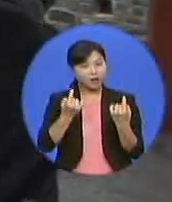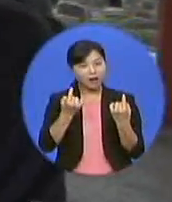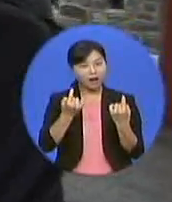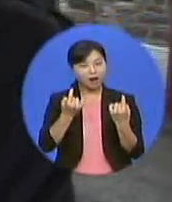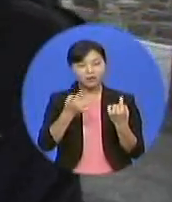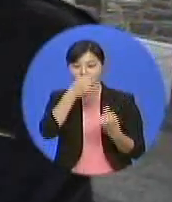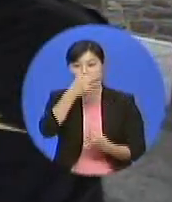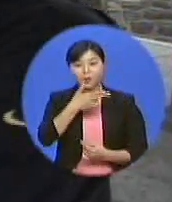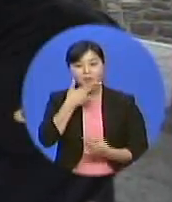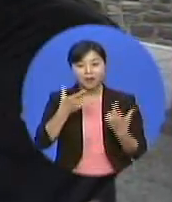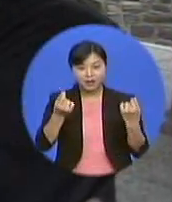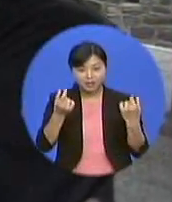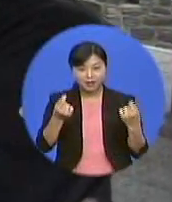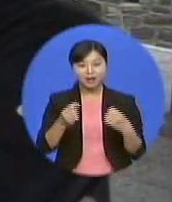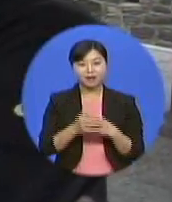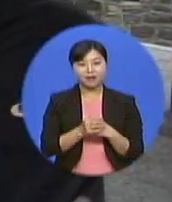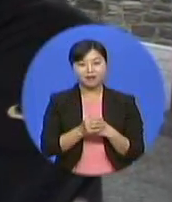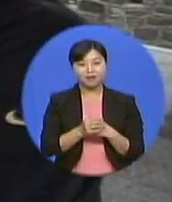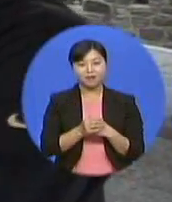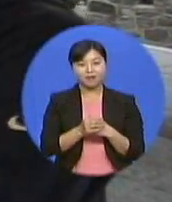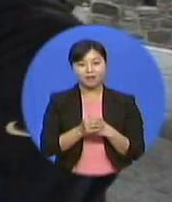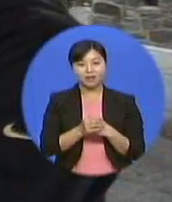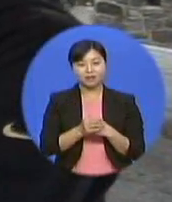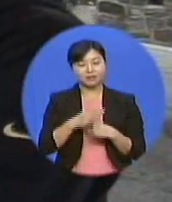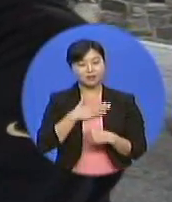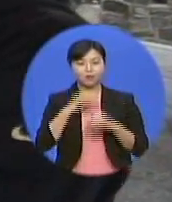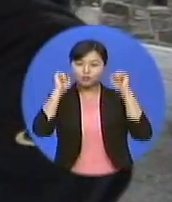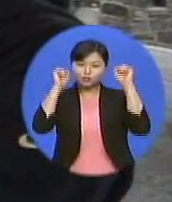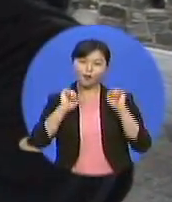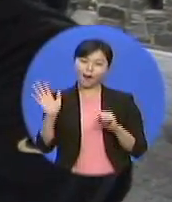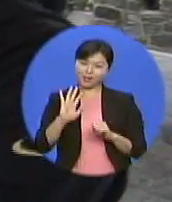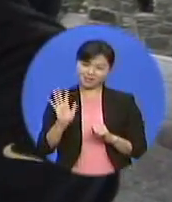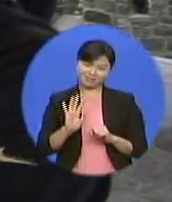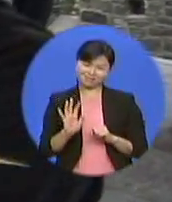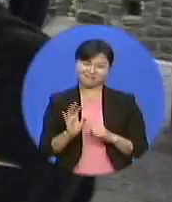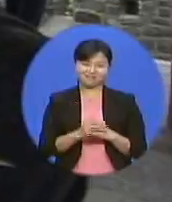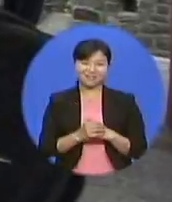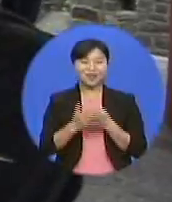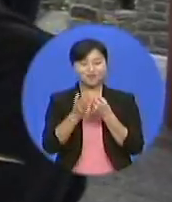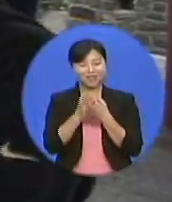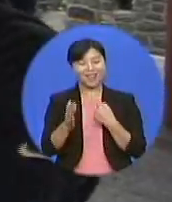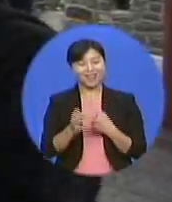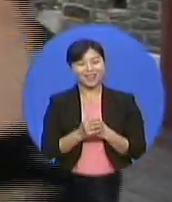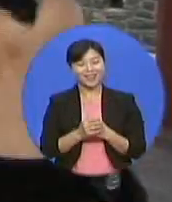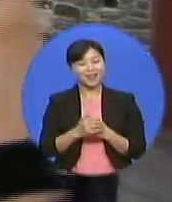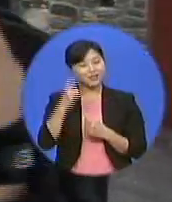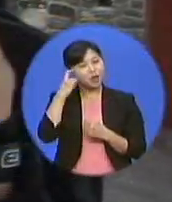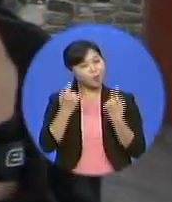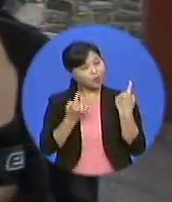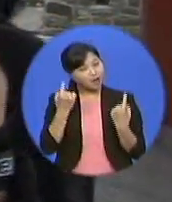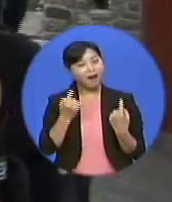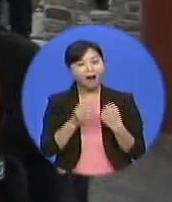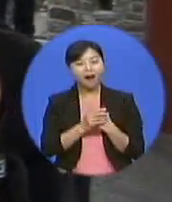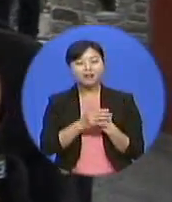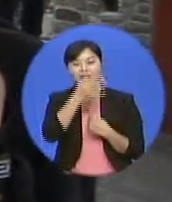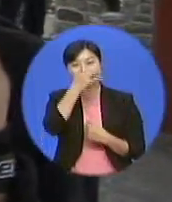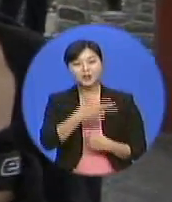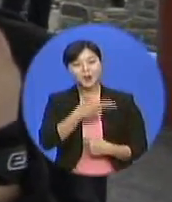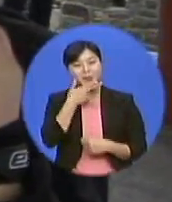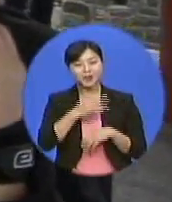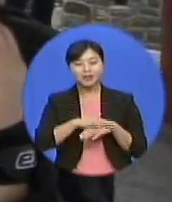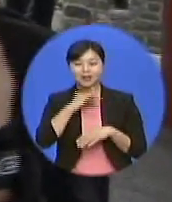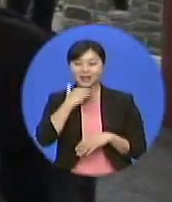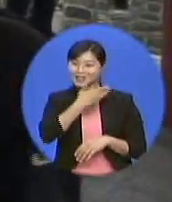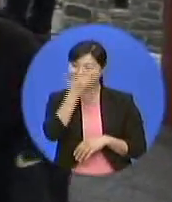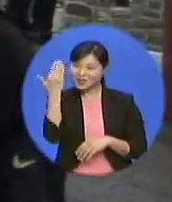생각을 했는데 워낙 이제 그 운동을 안 했던 사람이니까. 근데 생각보다 힘들진 않네요. 아직 나이가